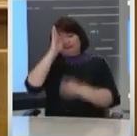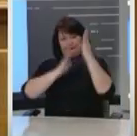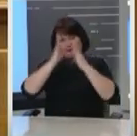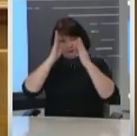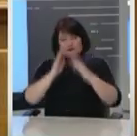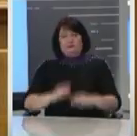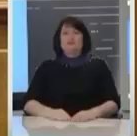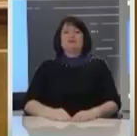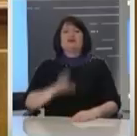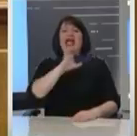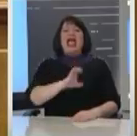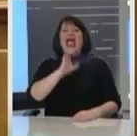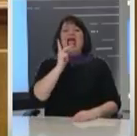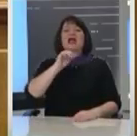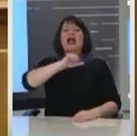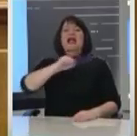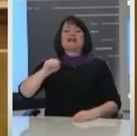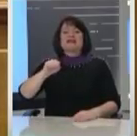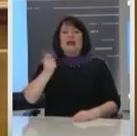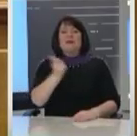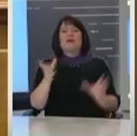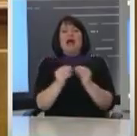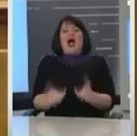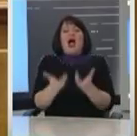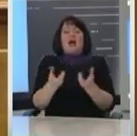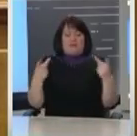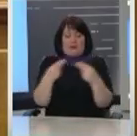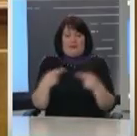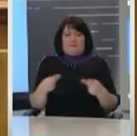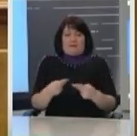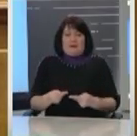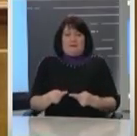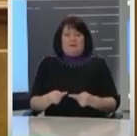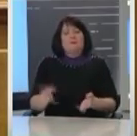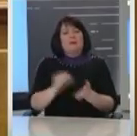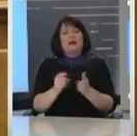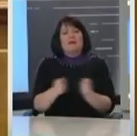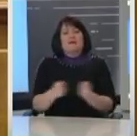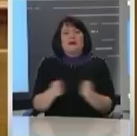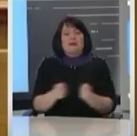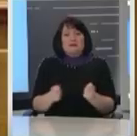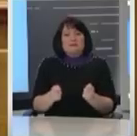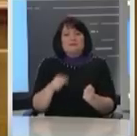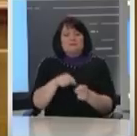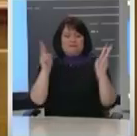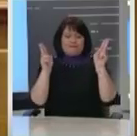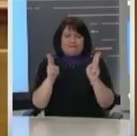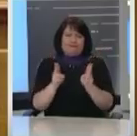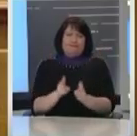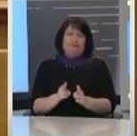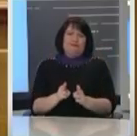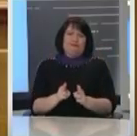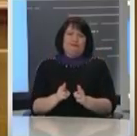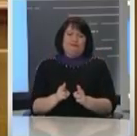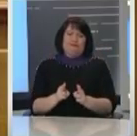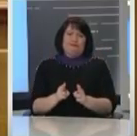νέες περικοπές στο ΕΚΑΣ και στο επίδομα θέρμανσης. Επιβάλλετε μέτρα που συρρυκνώνουν ακόμα περισσότερο